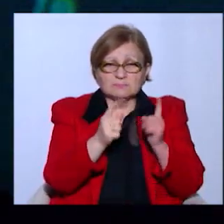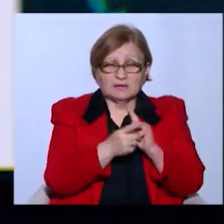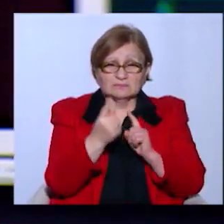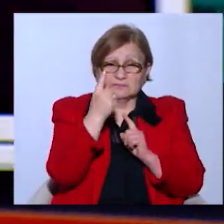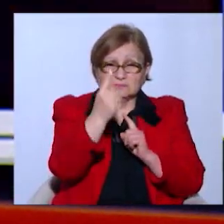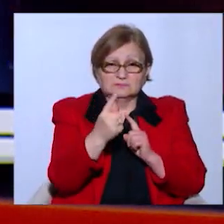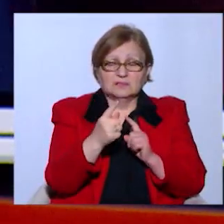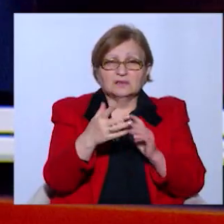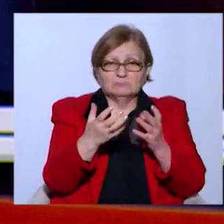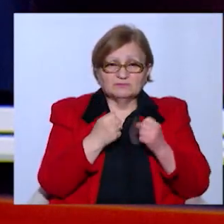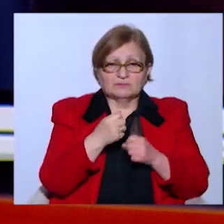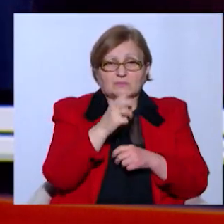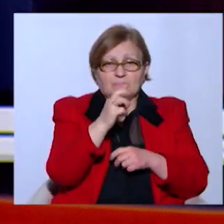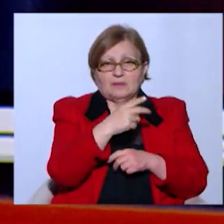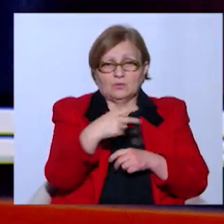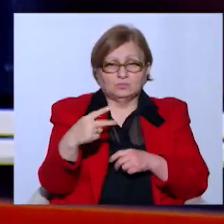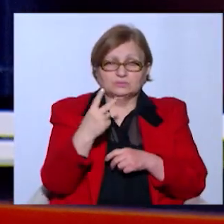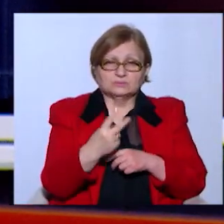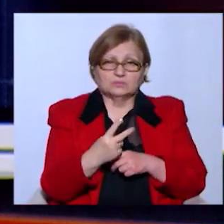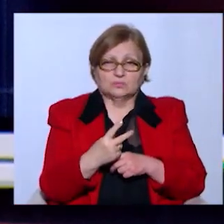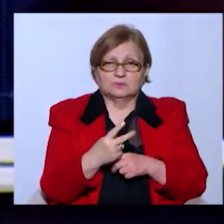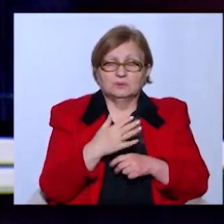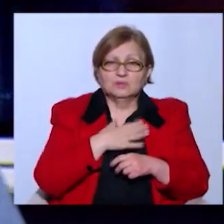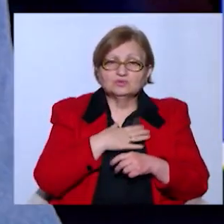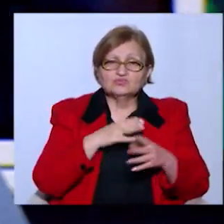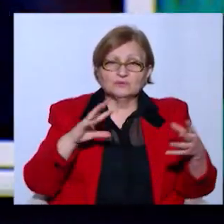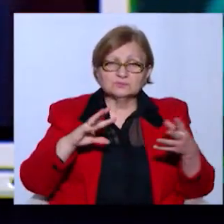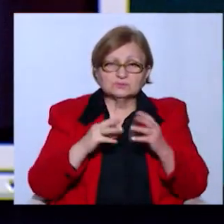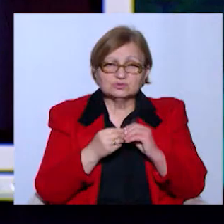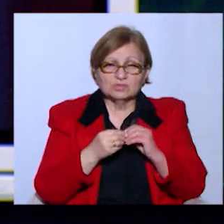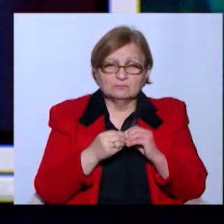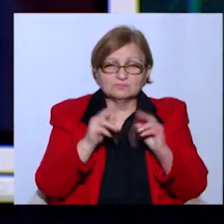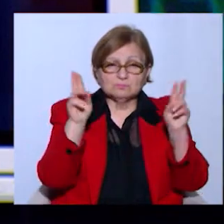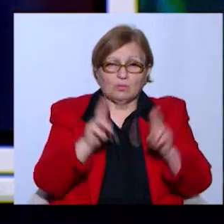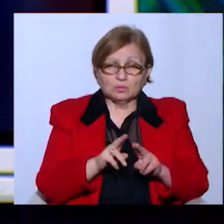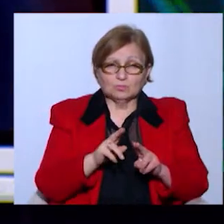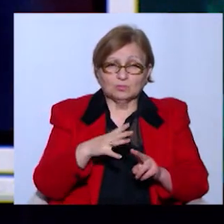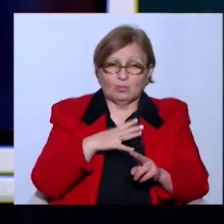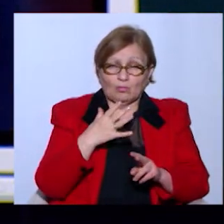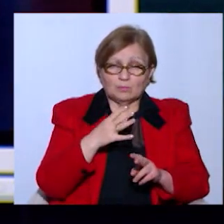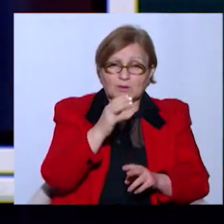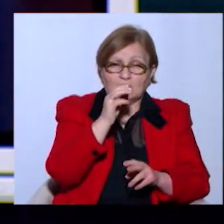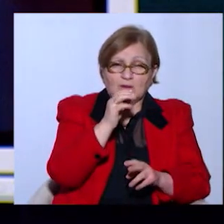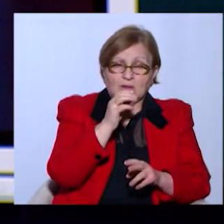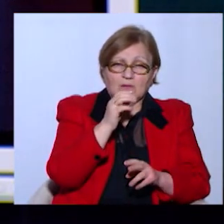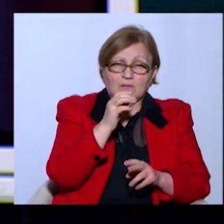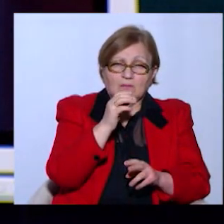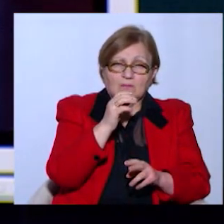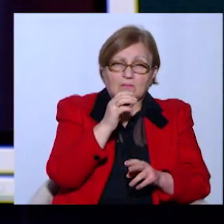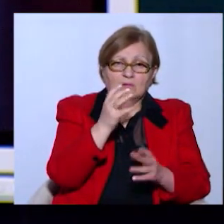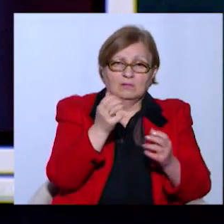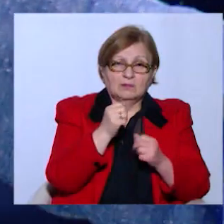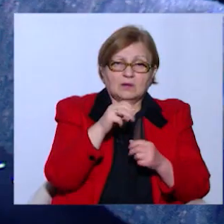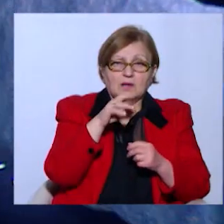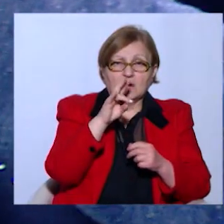მიიღება b უდრის 2. მაშასადამე ჩვენი ჯამის ფორმულა აქ დავწერ ყოფილა აუდრის 1 და b უდრის 2-ისთვის